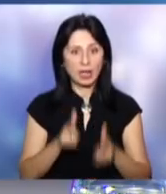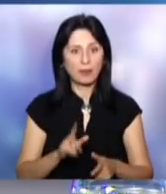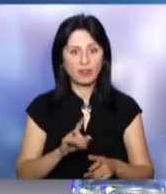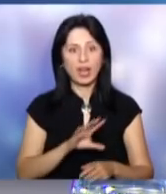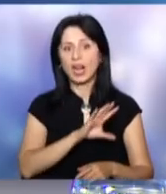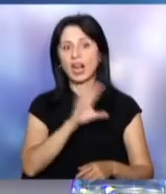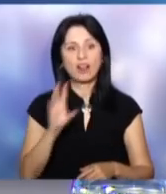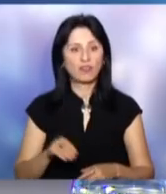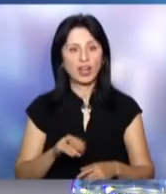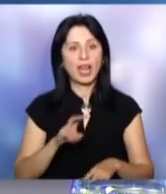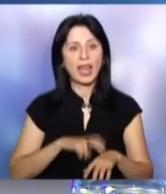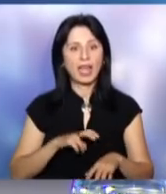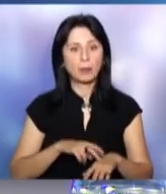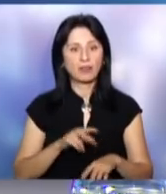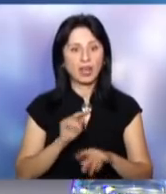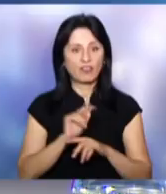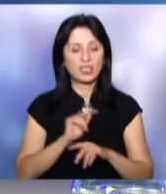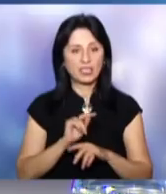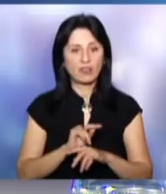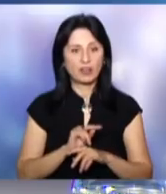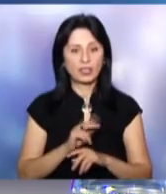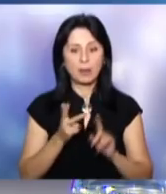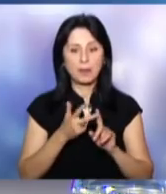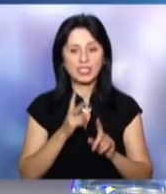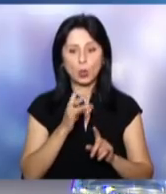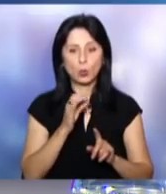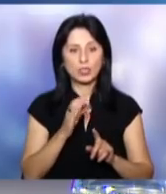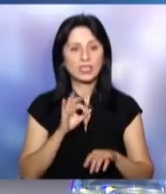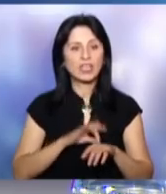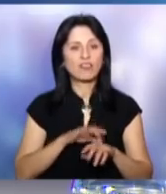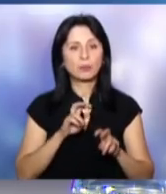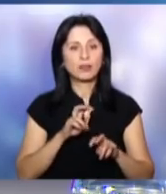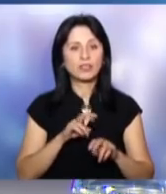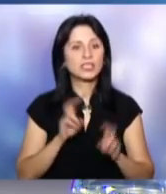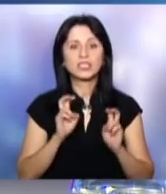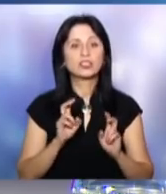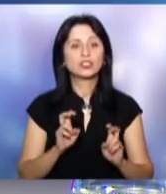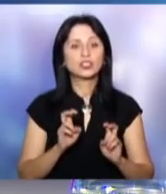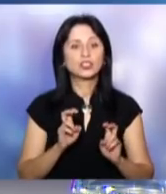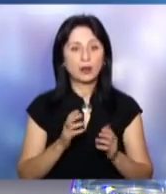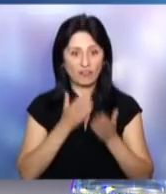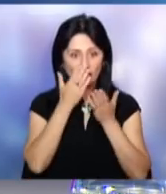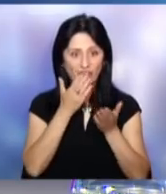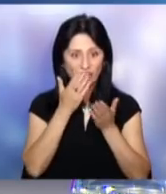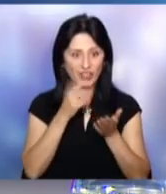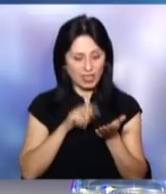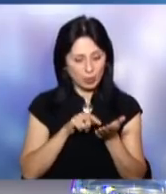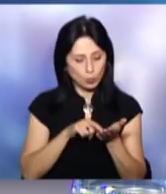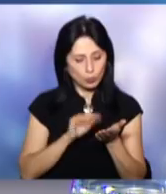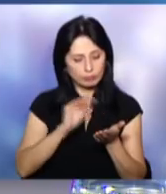რომ ყველა ექიმს ამას გვასწავლიან. მესამე კურსელის დაავადება, ანუ სინდრომი ნიშნავს იმას, ვკითხულობთ